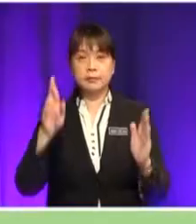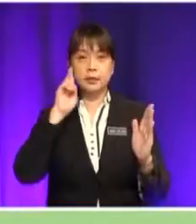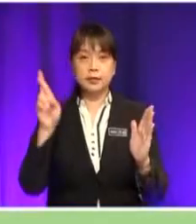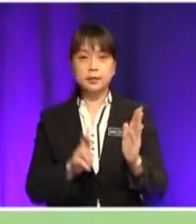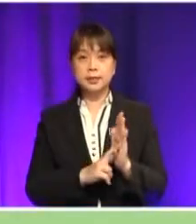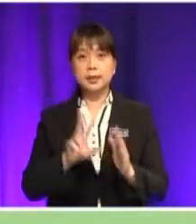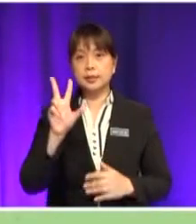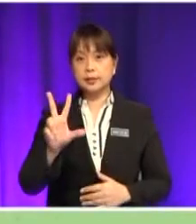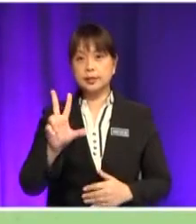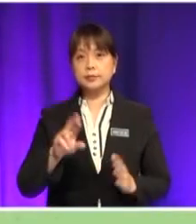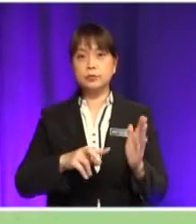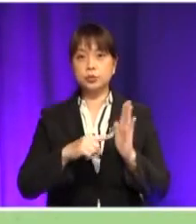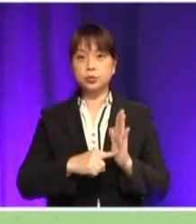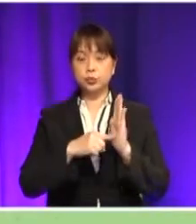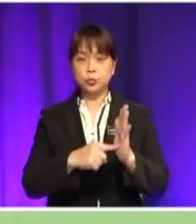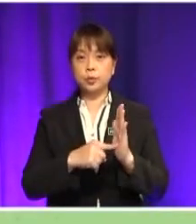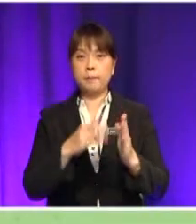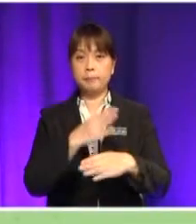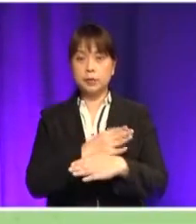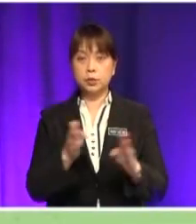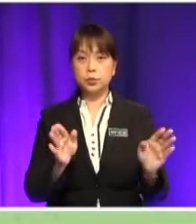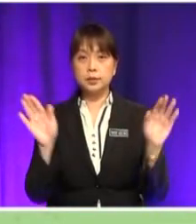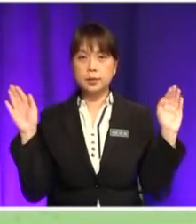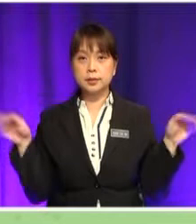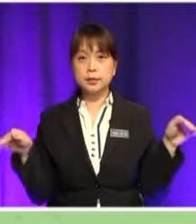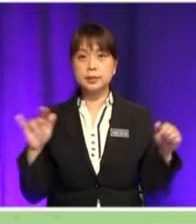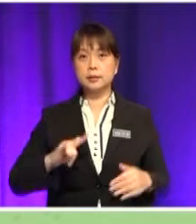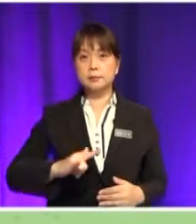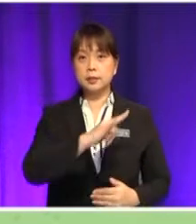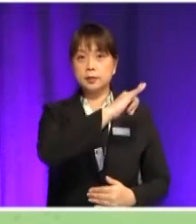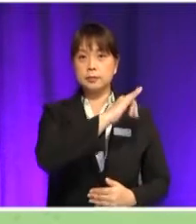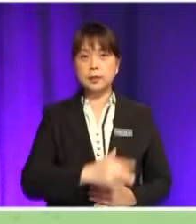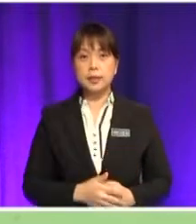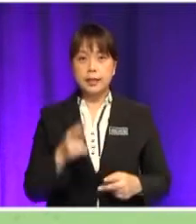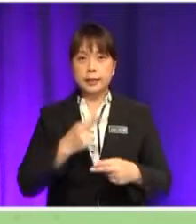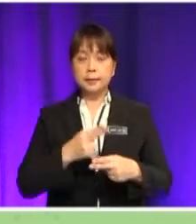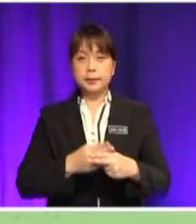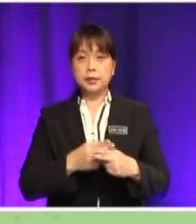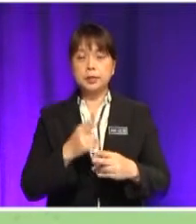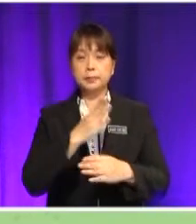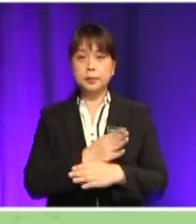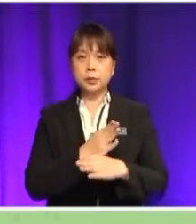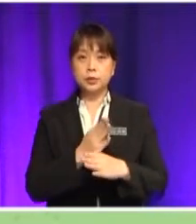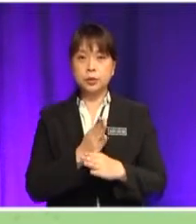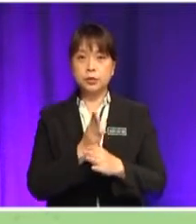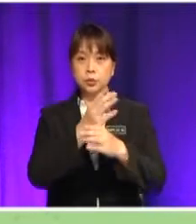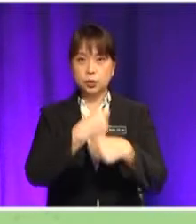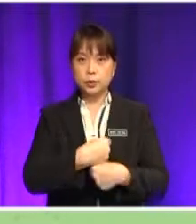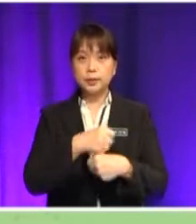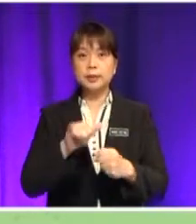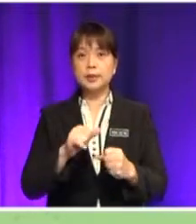menunjukkan bentuk sayap kapal terbang namun kan bentuk yang